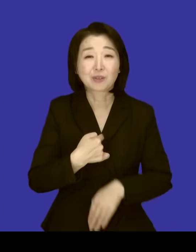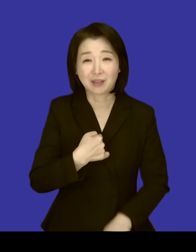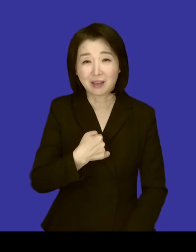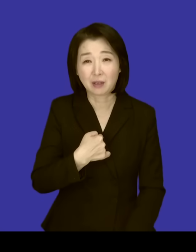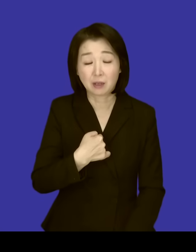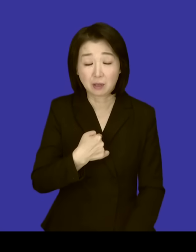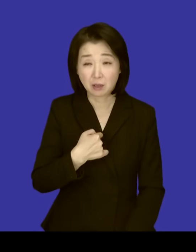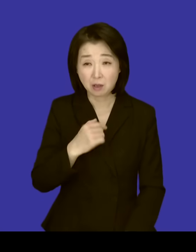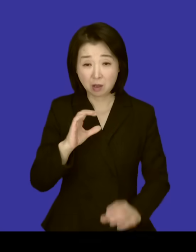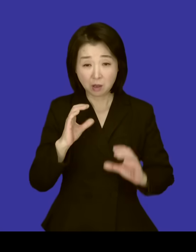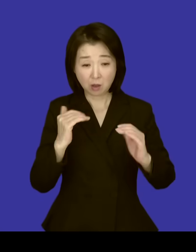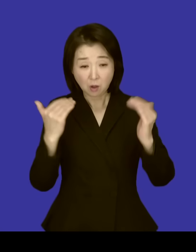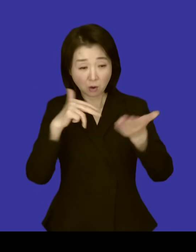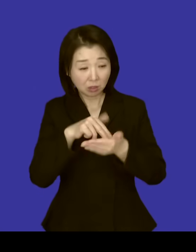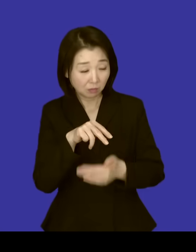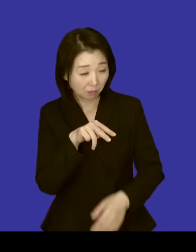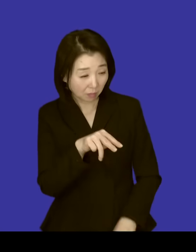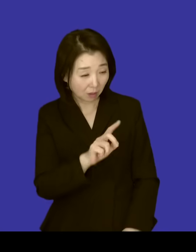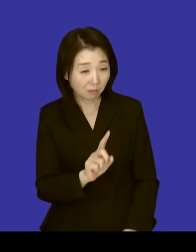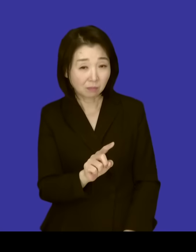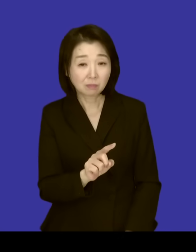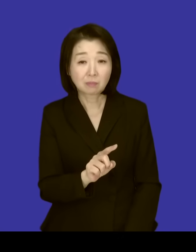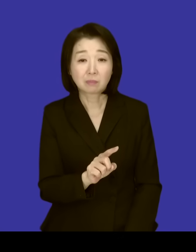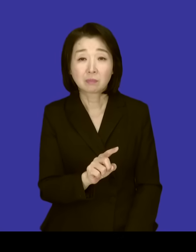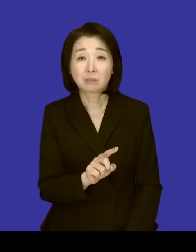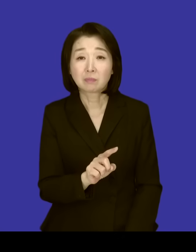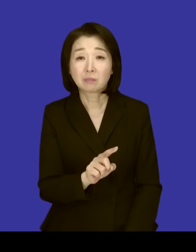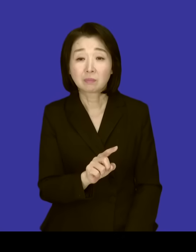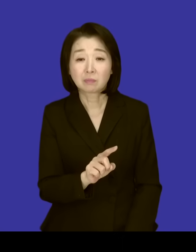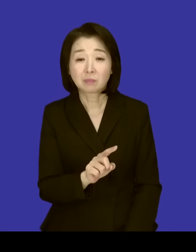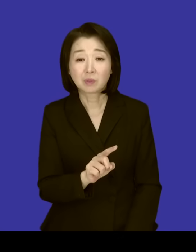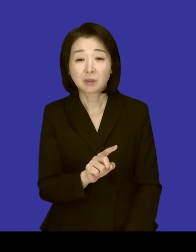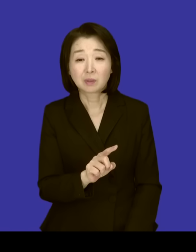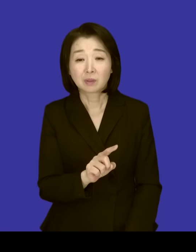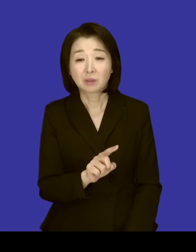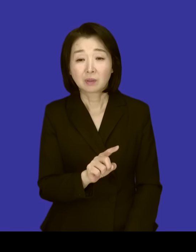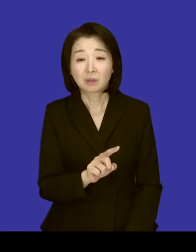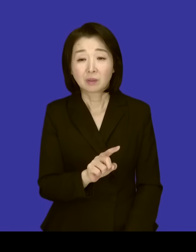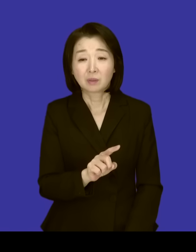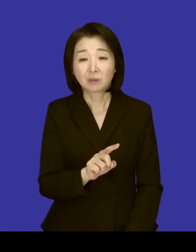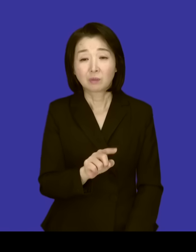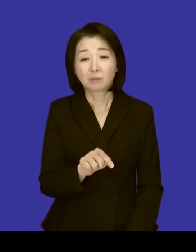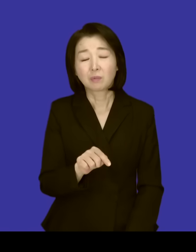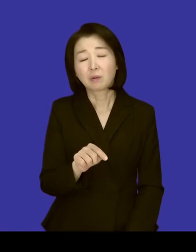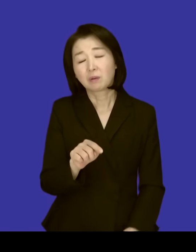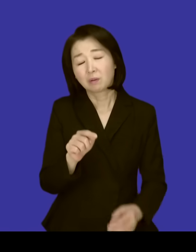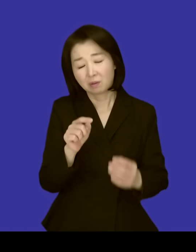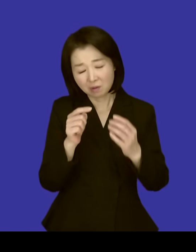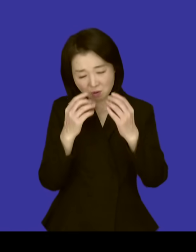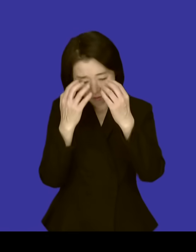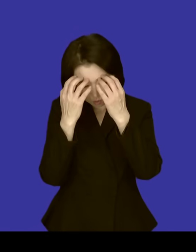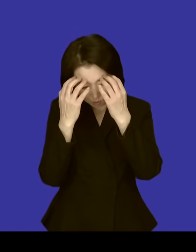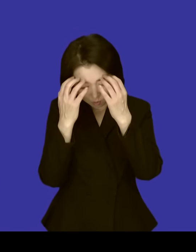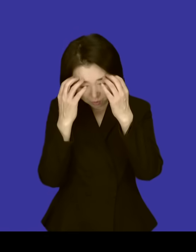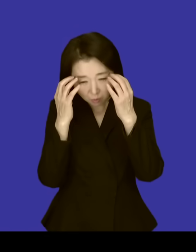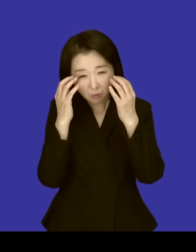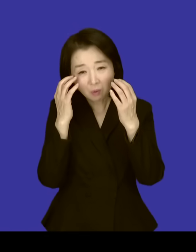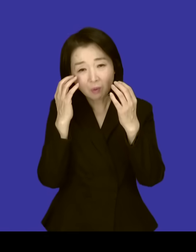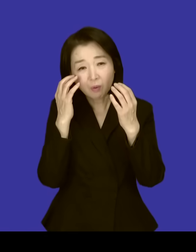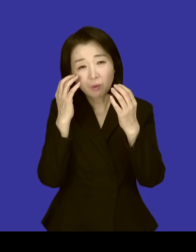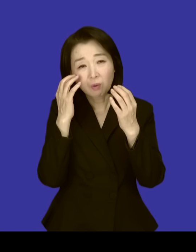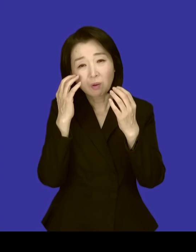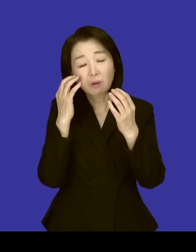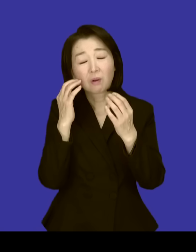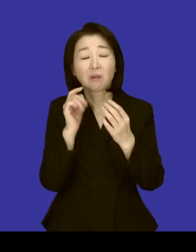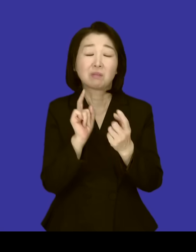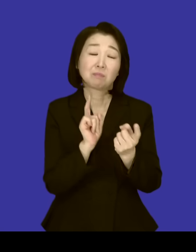어른의 시선에서 보기에도 좀 감당하기 어려운 그죠. 그런 고통을 많이 그렇지.